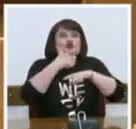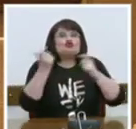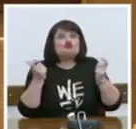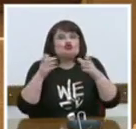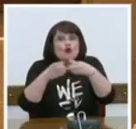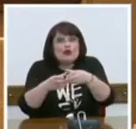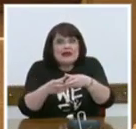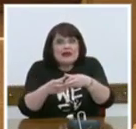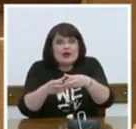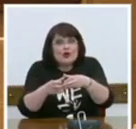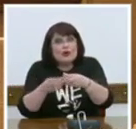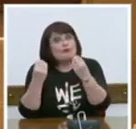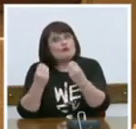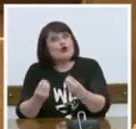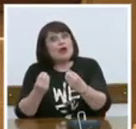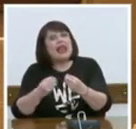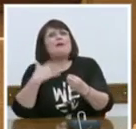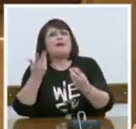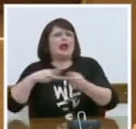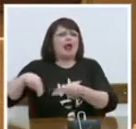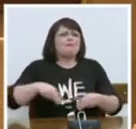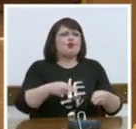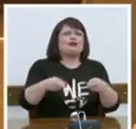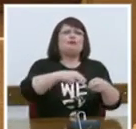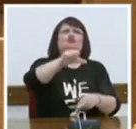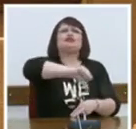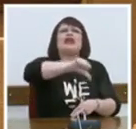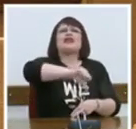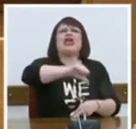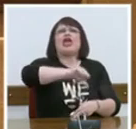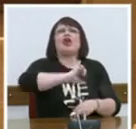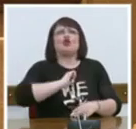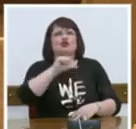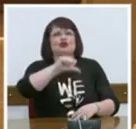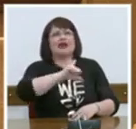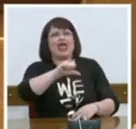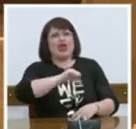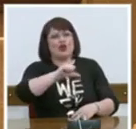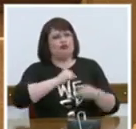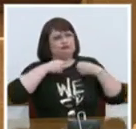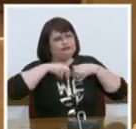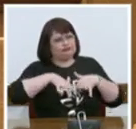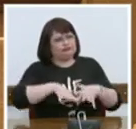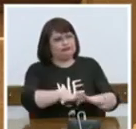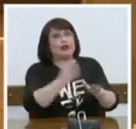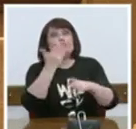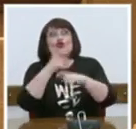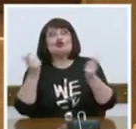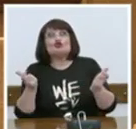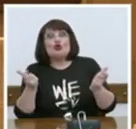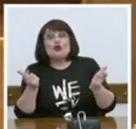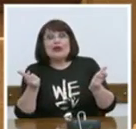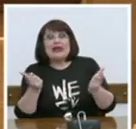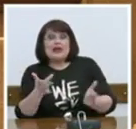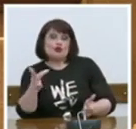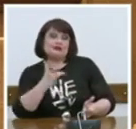βρύσες και ποταμούς, διότι η βρύση ποτίζει το σώμα, το δε σχολείο ποτίζει την